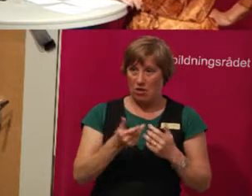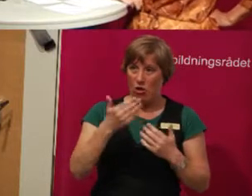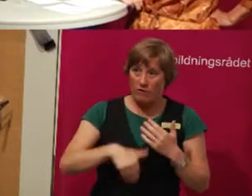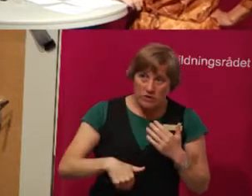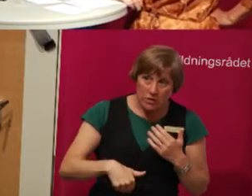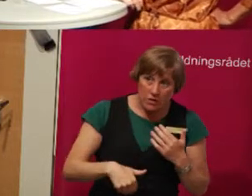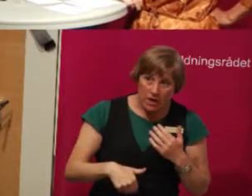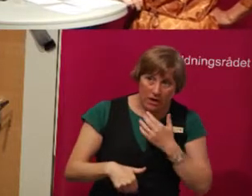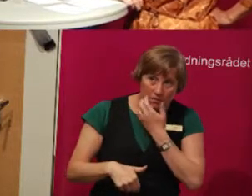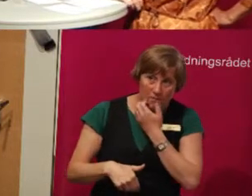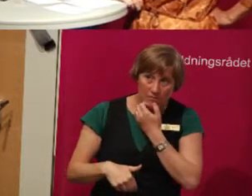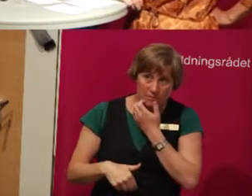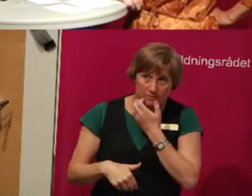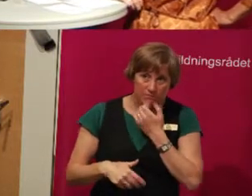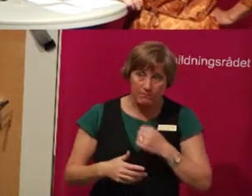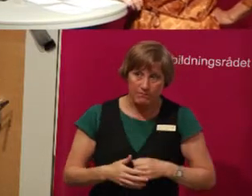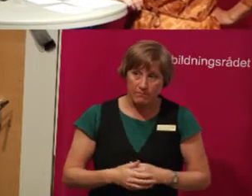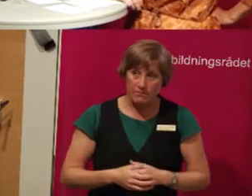här nu.